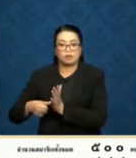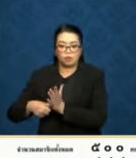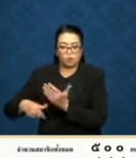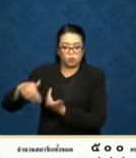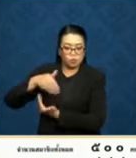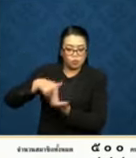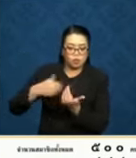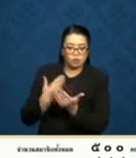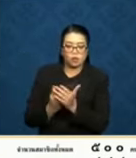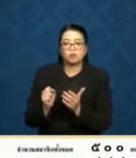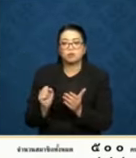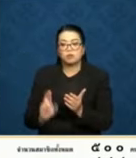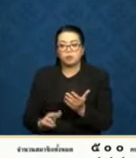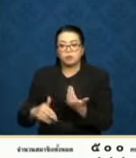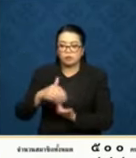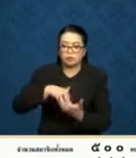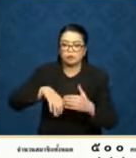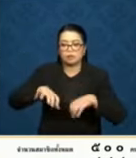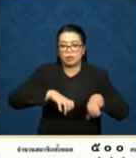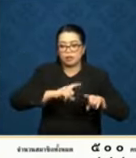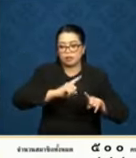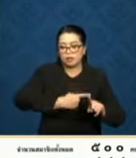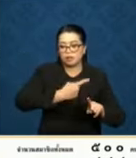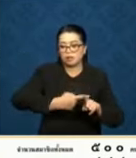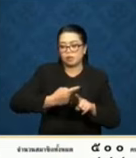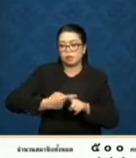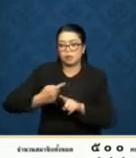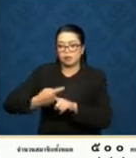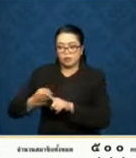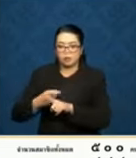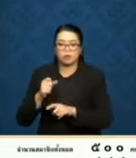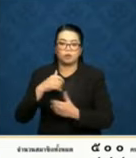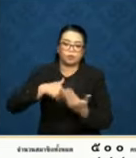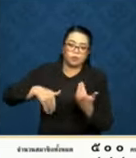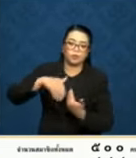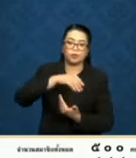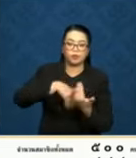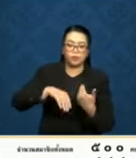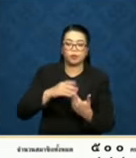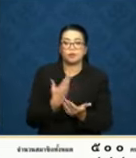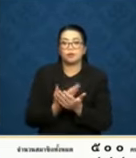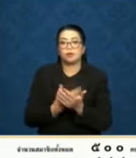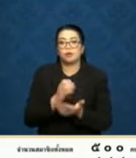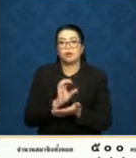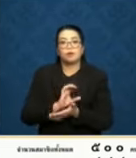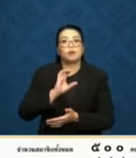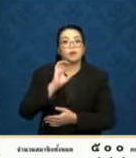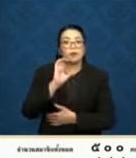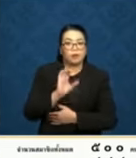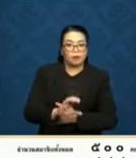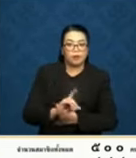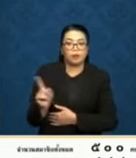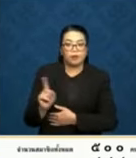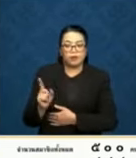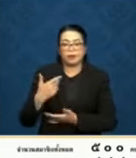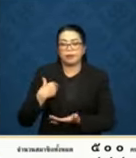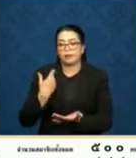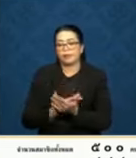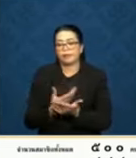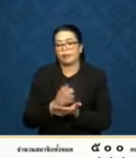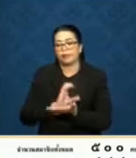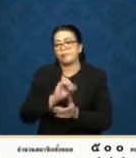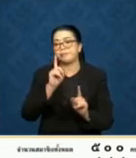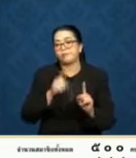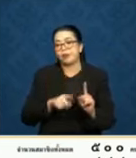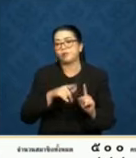za rongในการบริหารเดือนต่เดือนของการเคหะแ่งชาตISดันั้นเงิลงทุนของการเคหะนั้นไม่ได้มอยเพแ่พัว